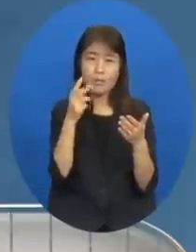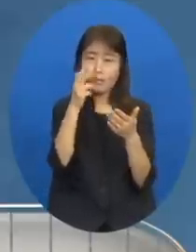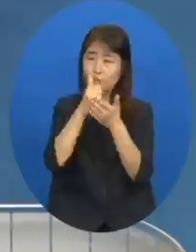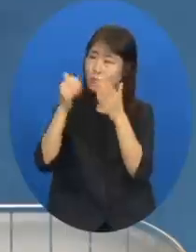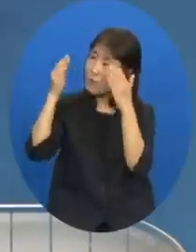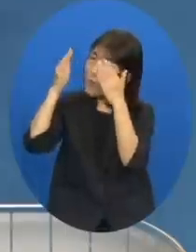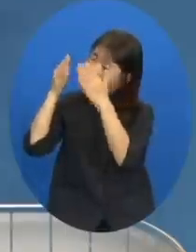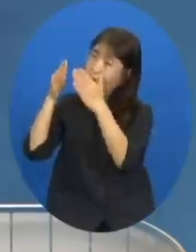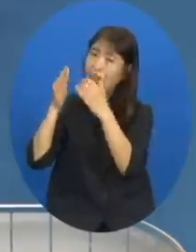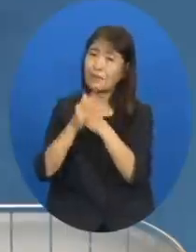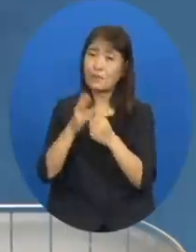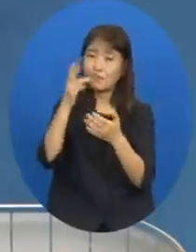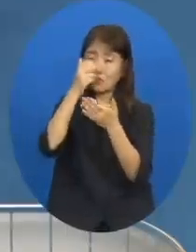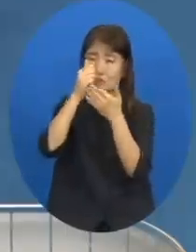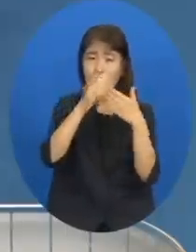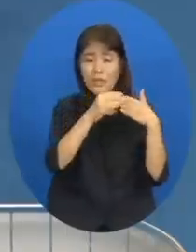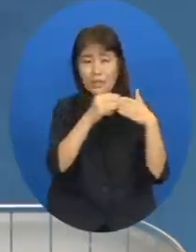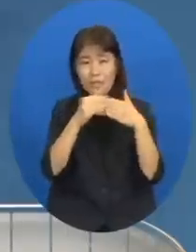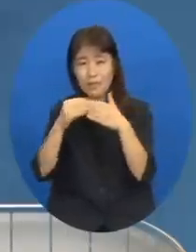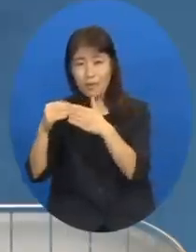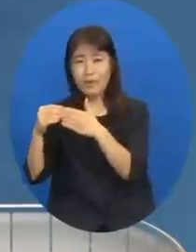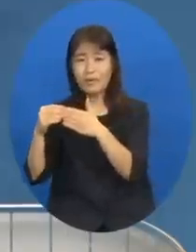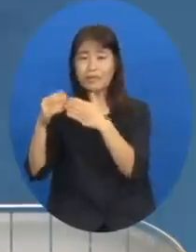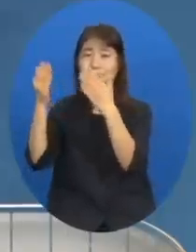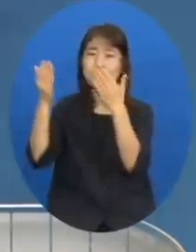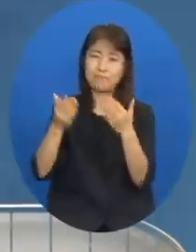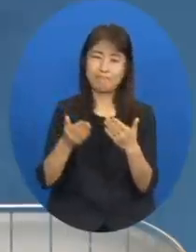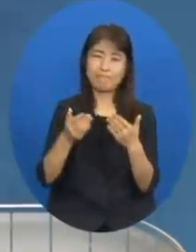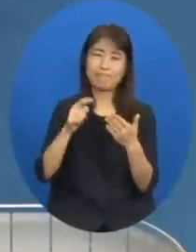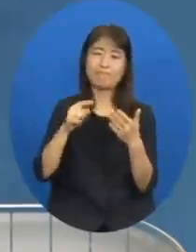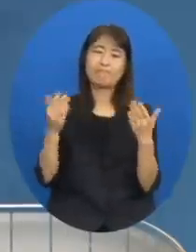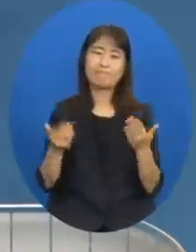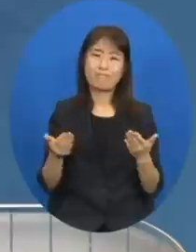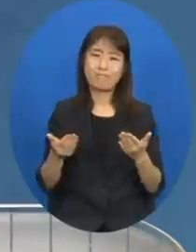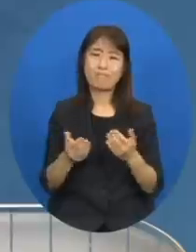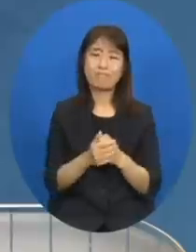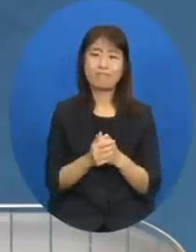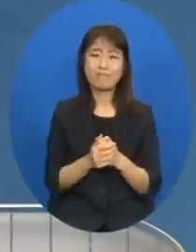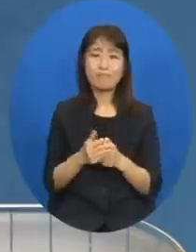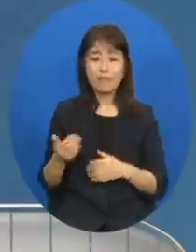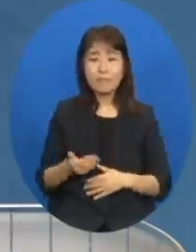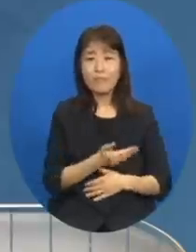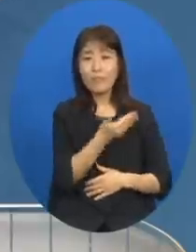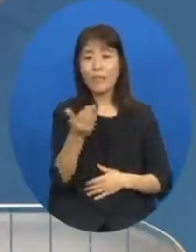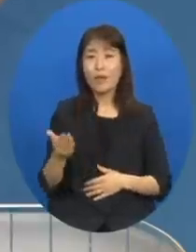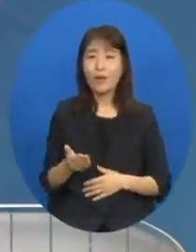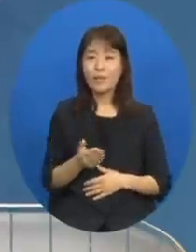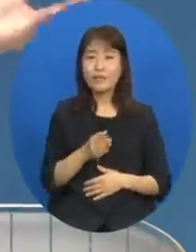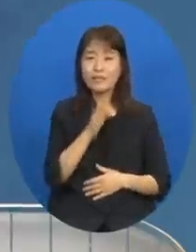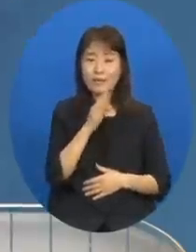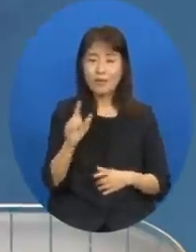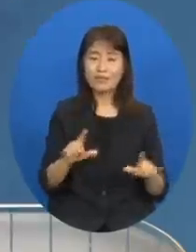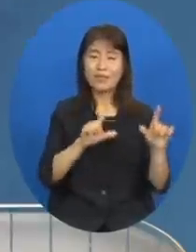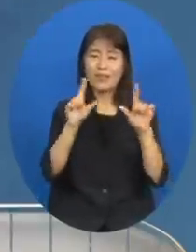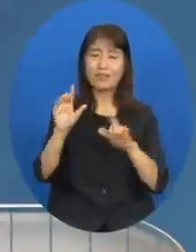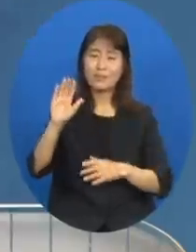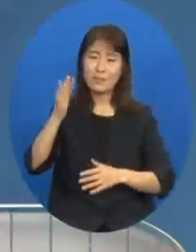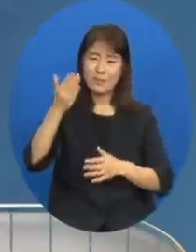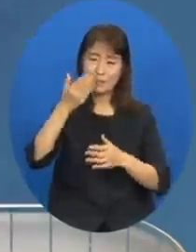주님의 인도하심을 받는 거죠 여러분 정말 그렇게 사시기를